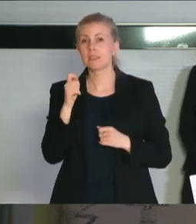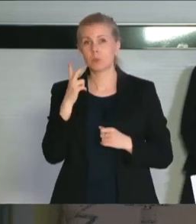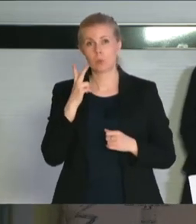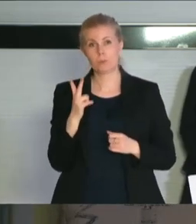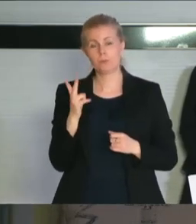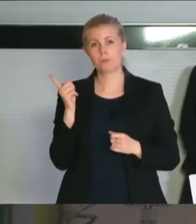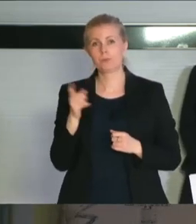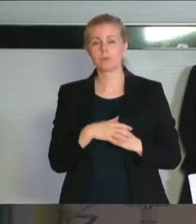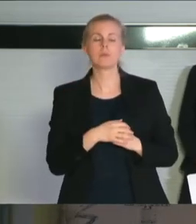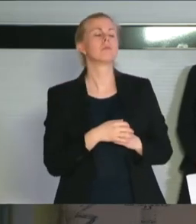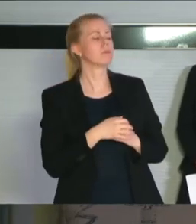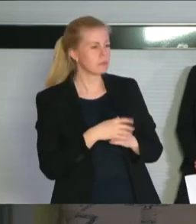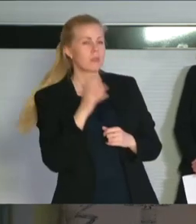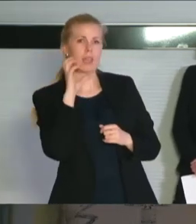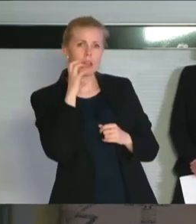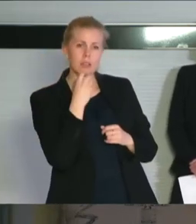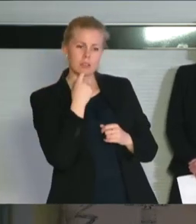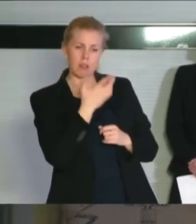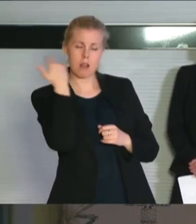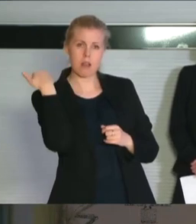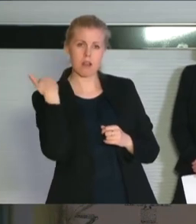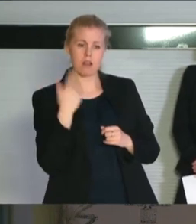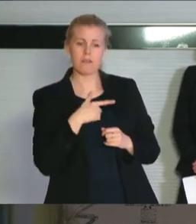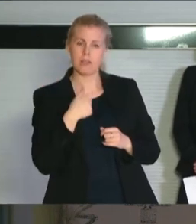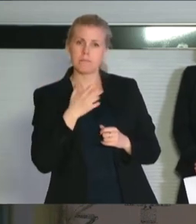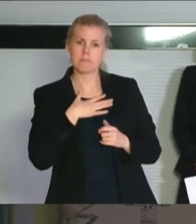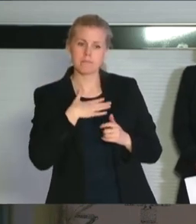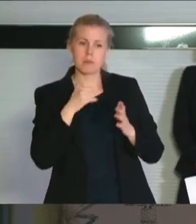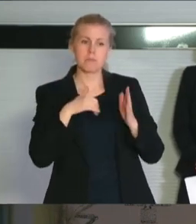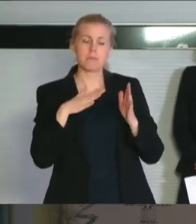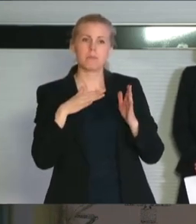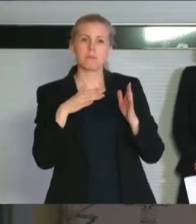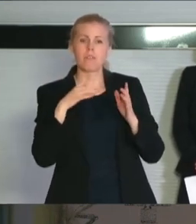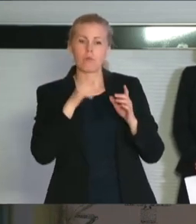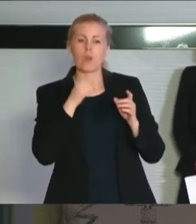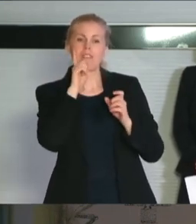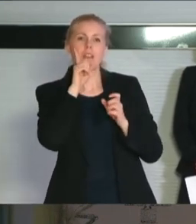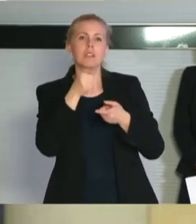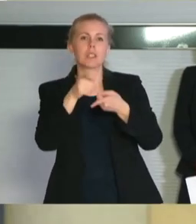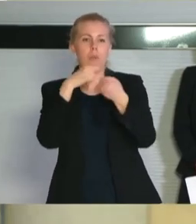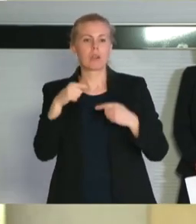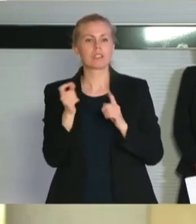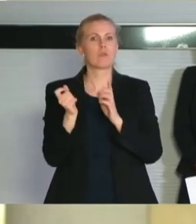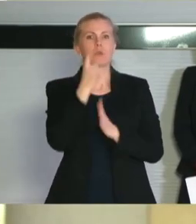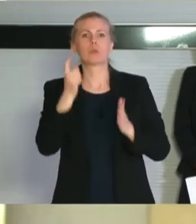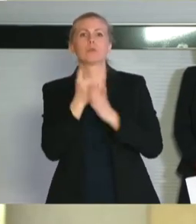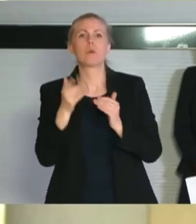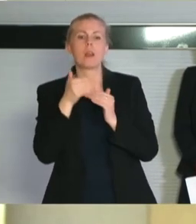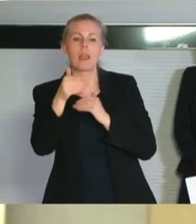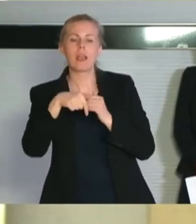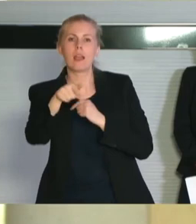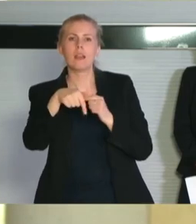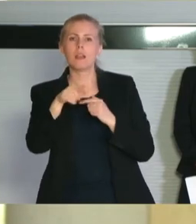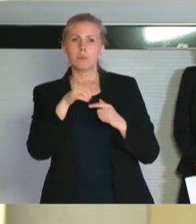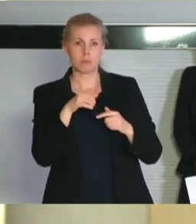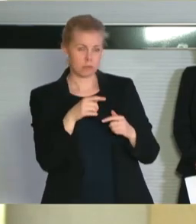Erna Solberg, du sier at du håper at vi så raskt som mulig får hverdagen vår tilbake. Hva kan du si om når du tror det kommer til å være?